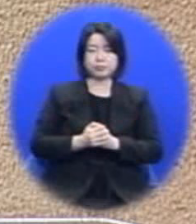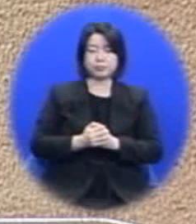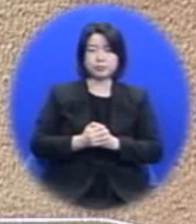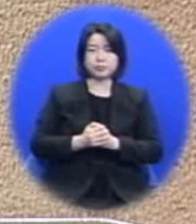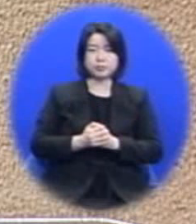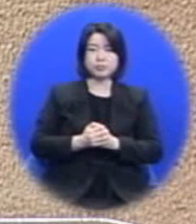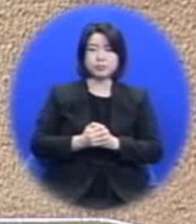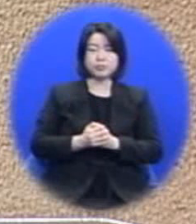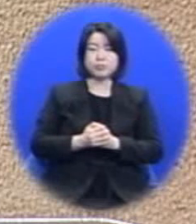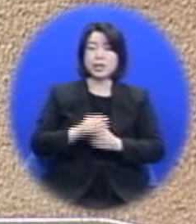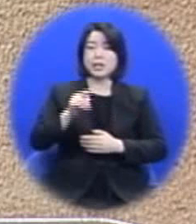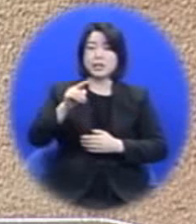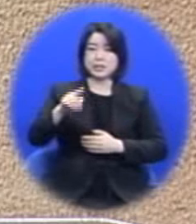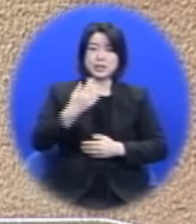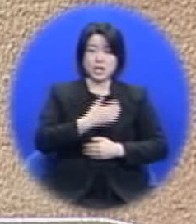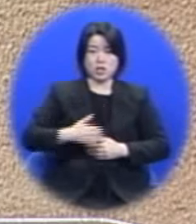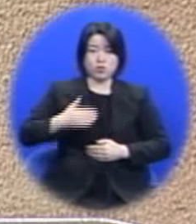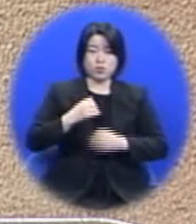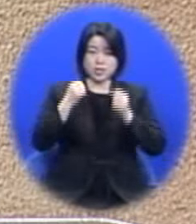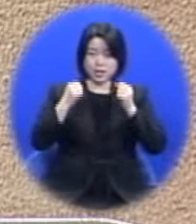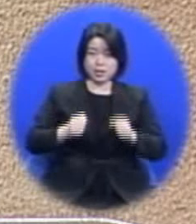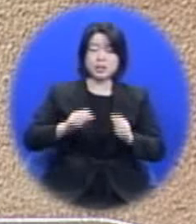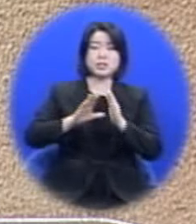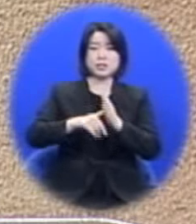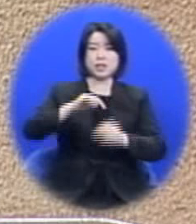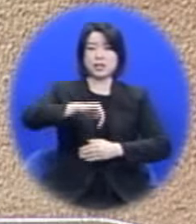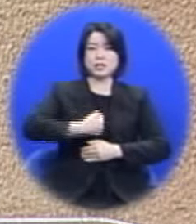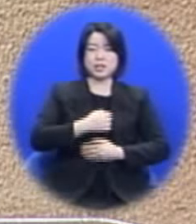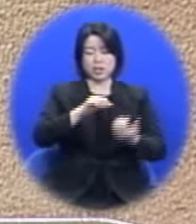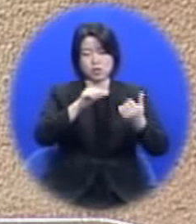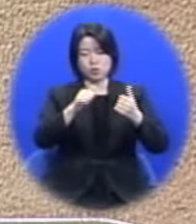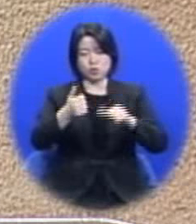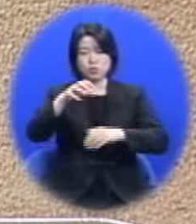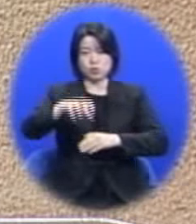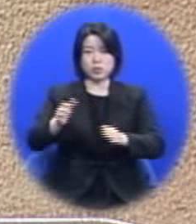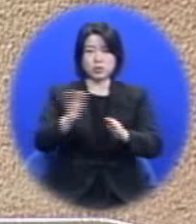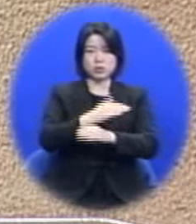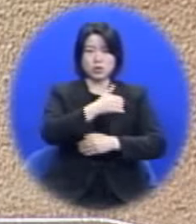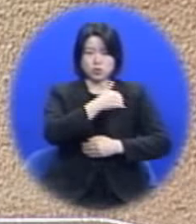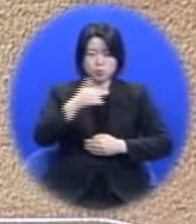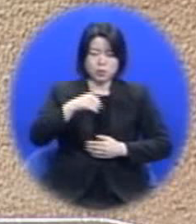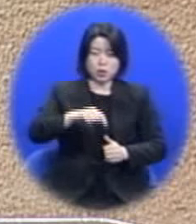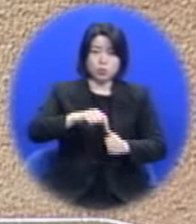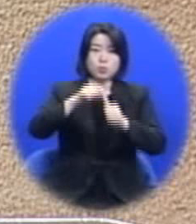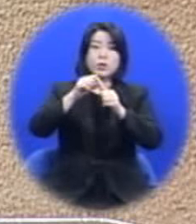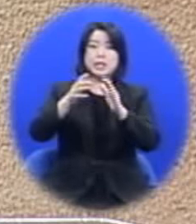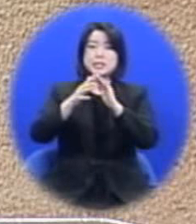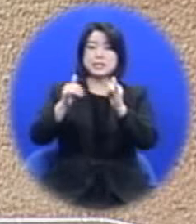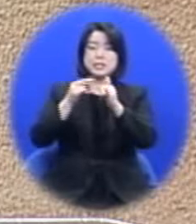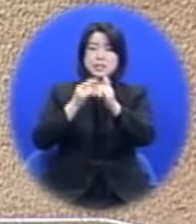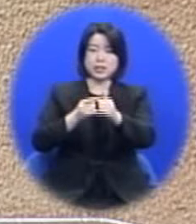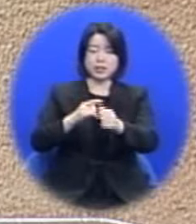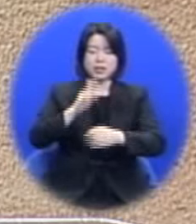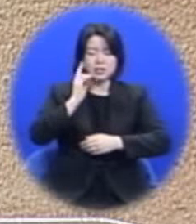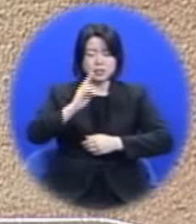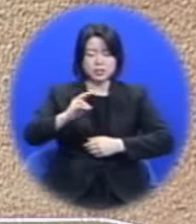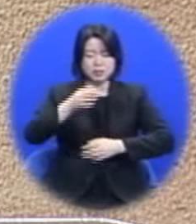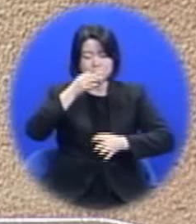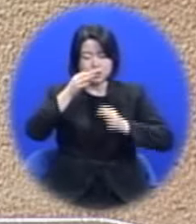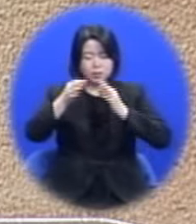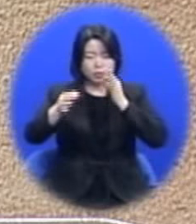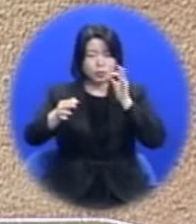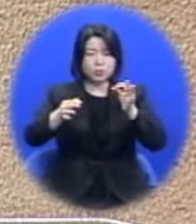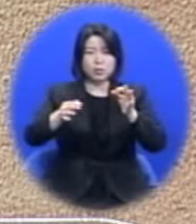7절입니다. 그는 육체에 계실 때에 자기를 죽음에서 능히 구원하실 이에게 심한 통곡과